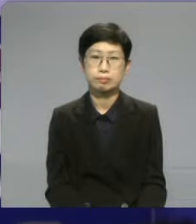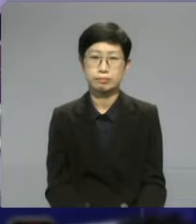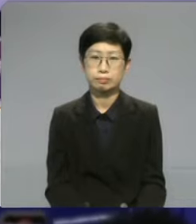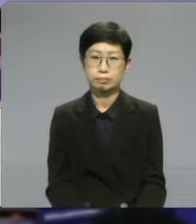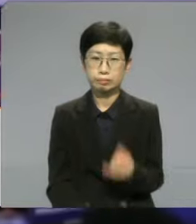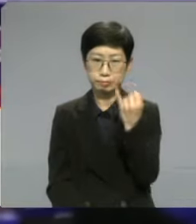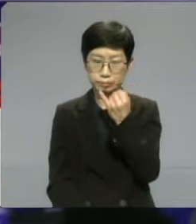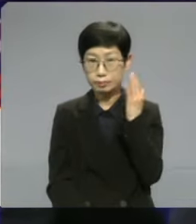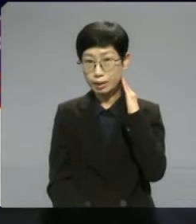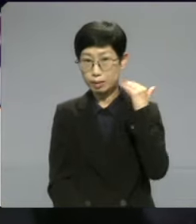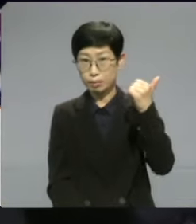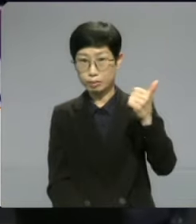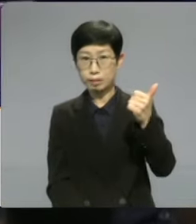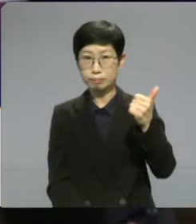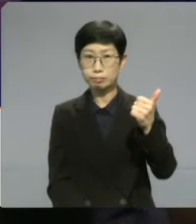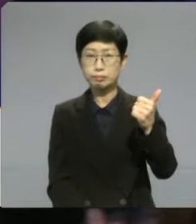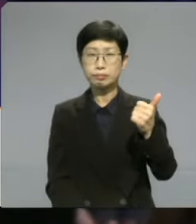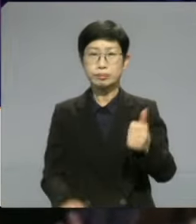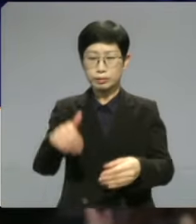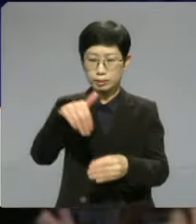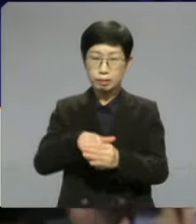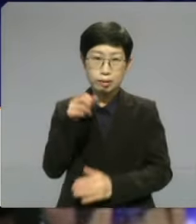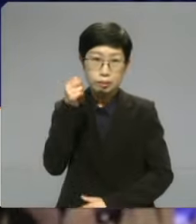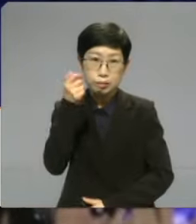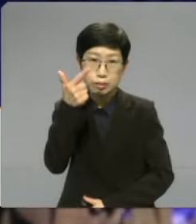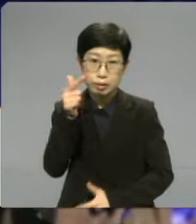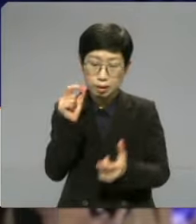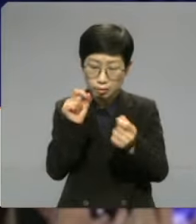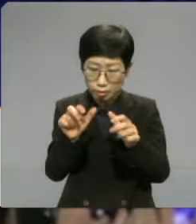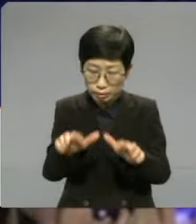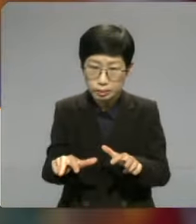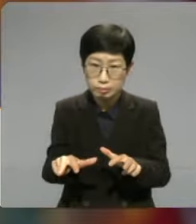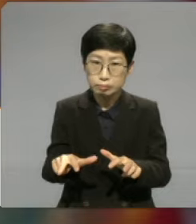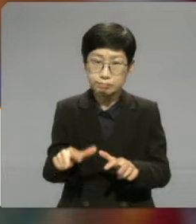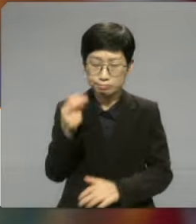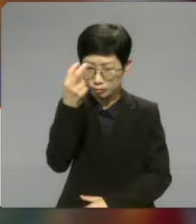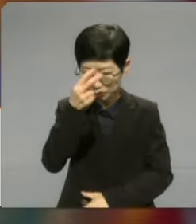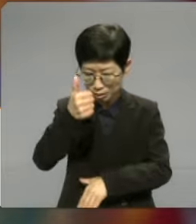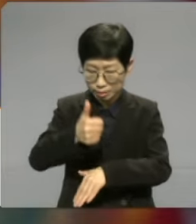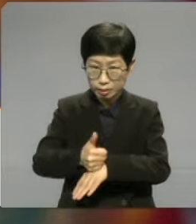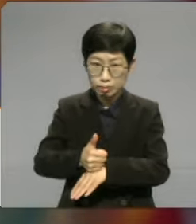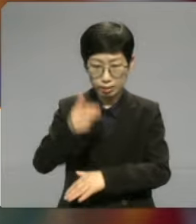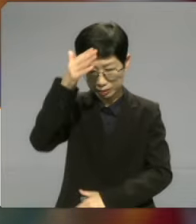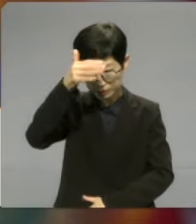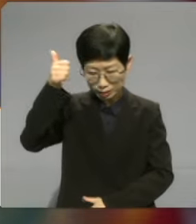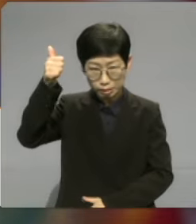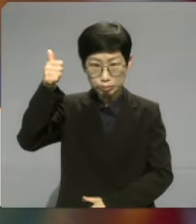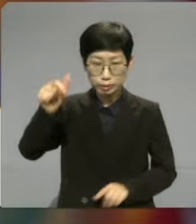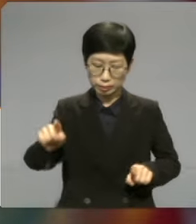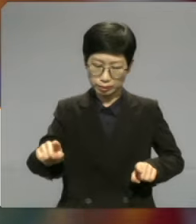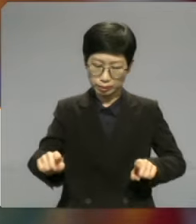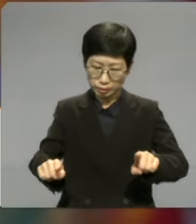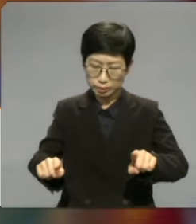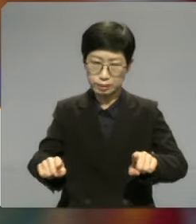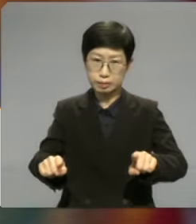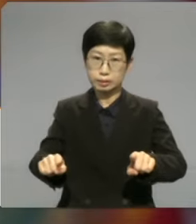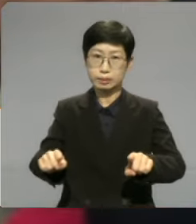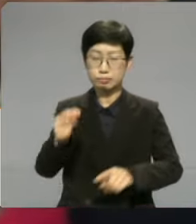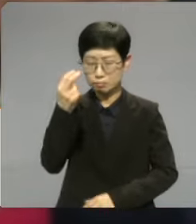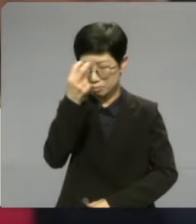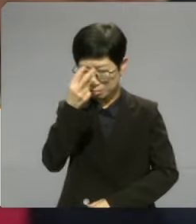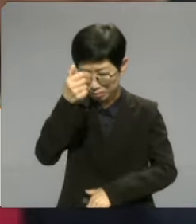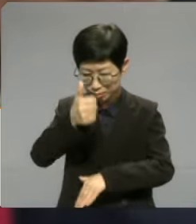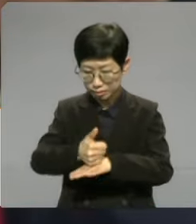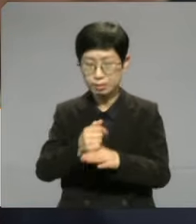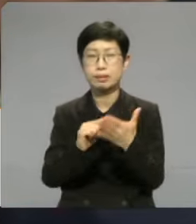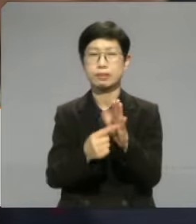바이든 미국 대통령이 대선 6개월을 앞둔 전국 여론에서 트럼프 전 대통령을 상대로 열세를 만회하고 있다는 추세